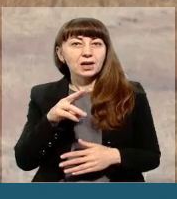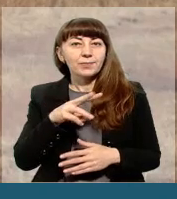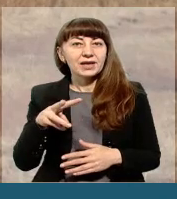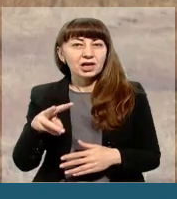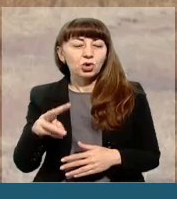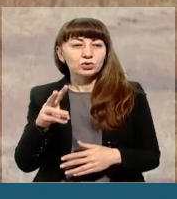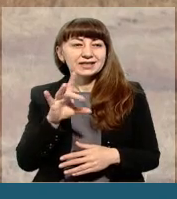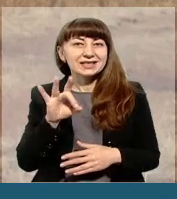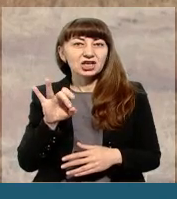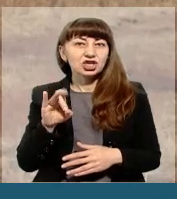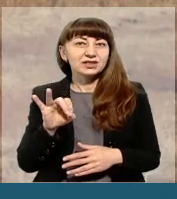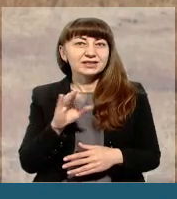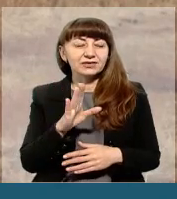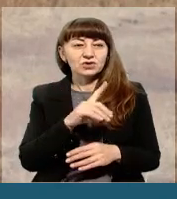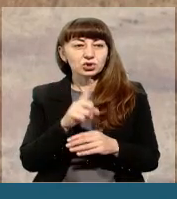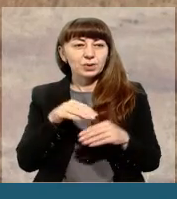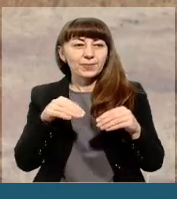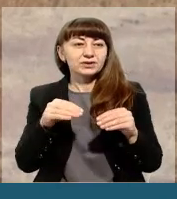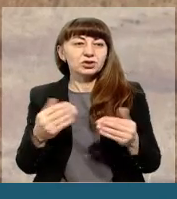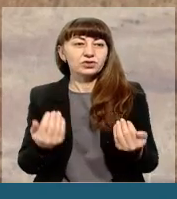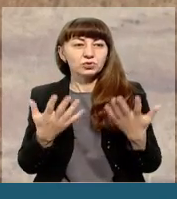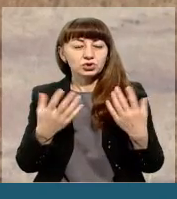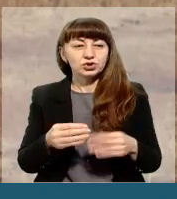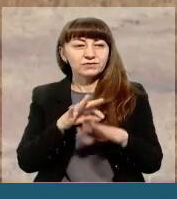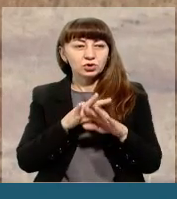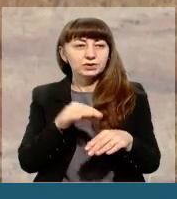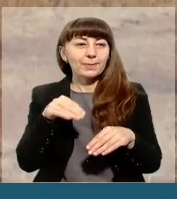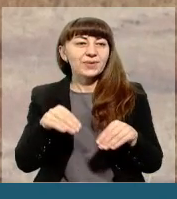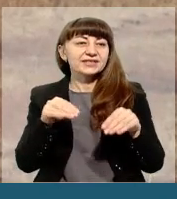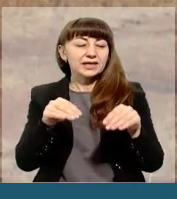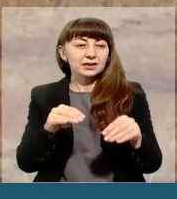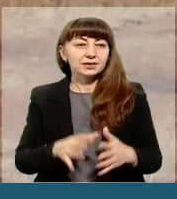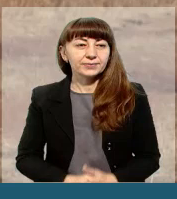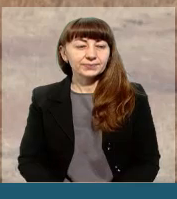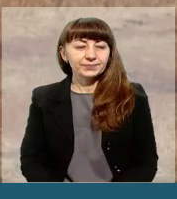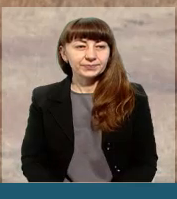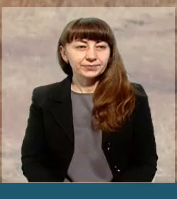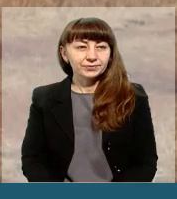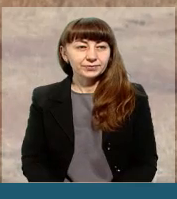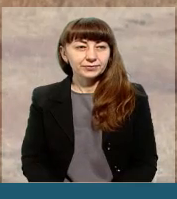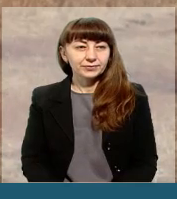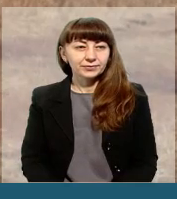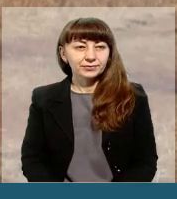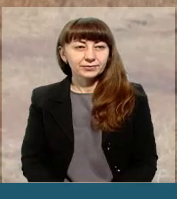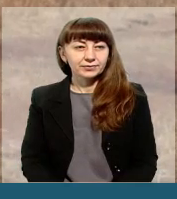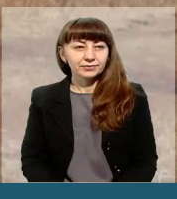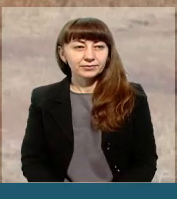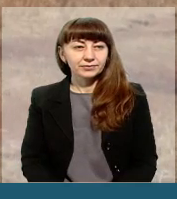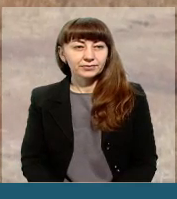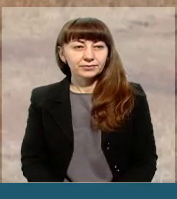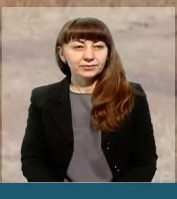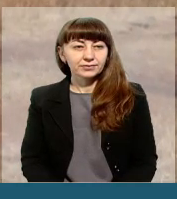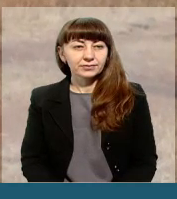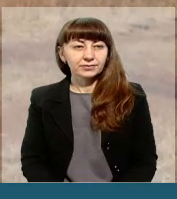Вот согласно плану у нас ведется на данный момент посадка деревьев. 40 гектаров площади. Из них